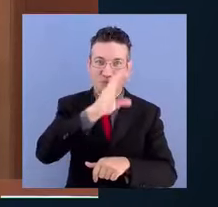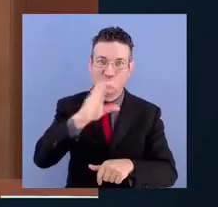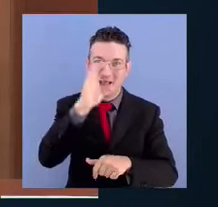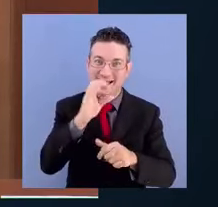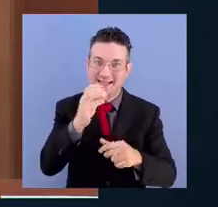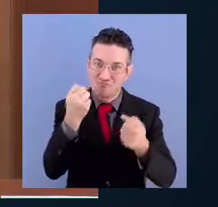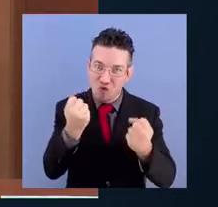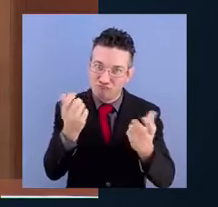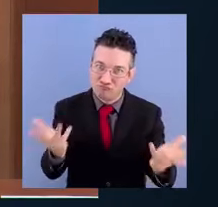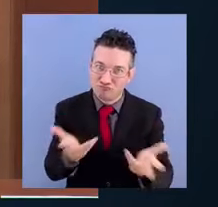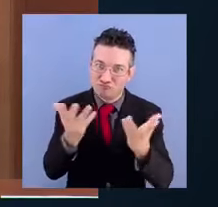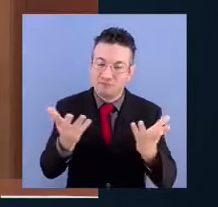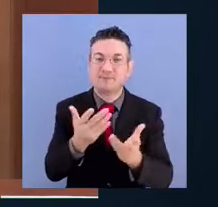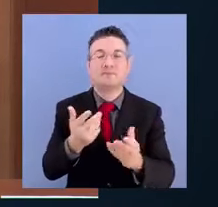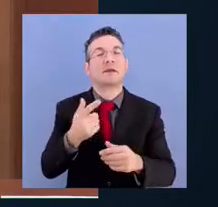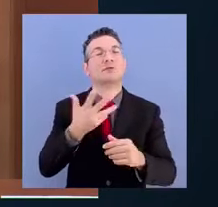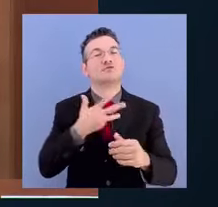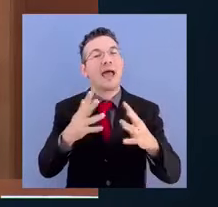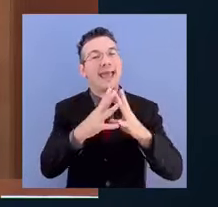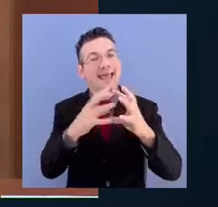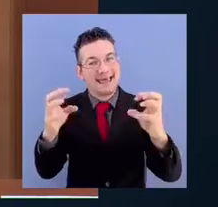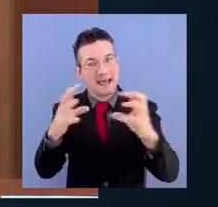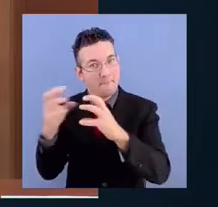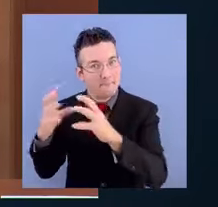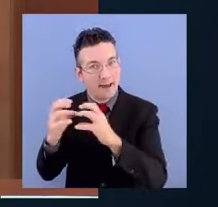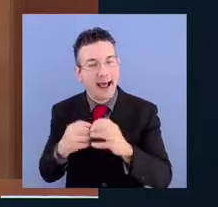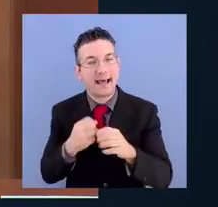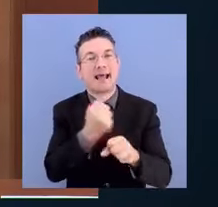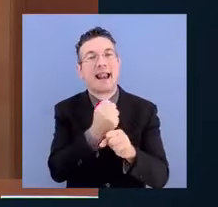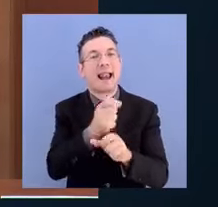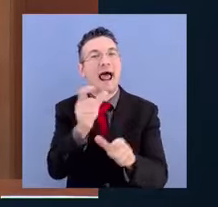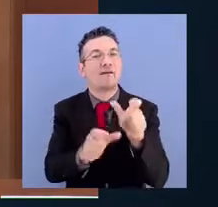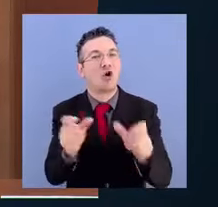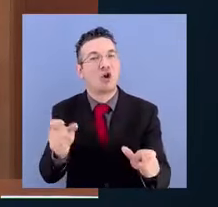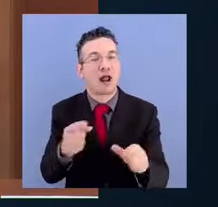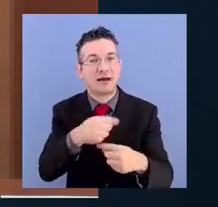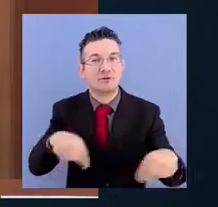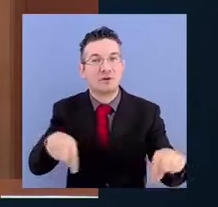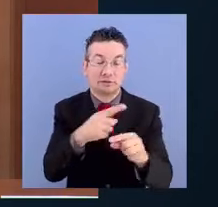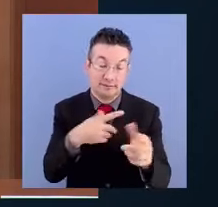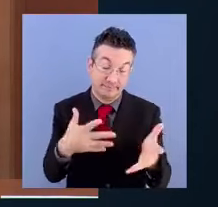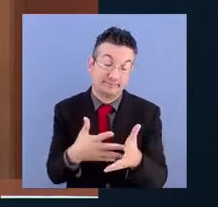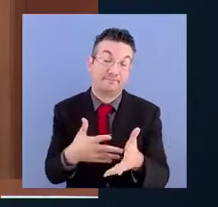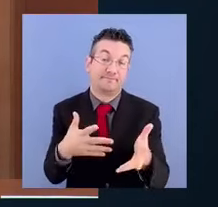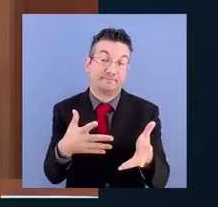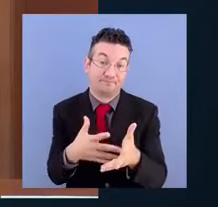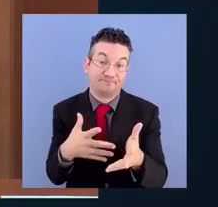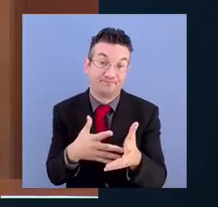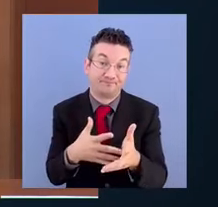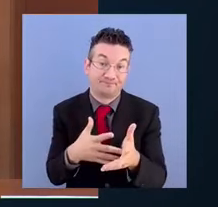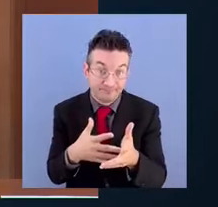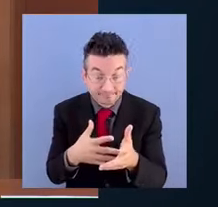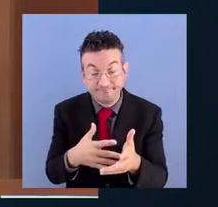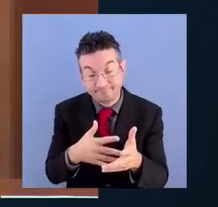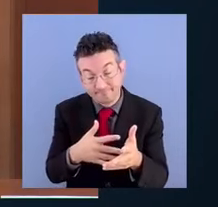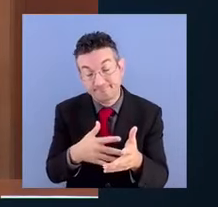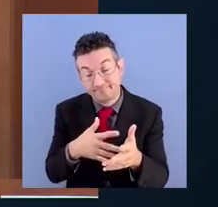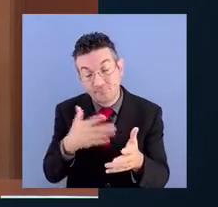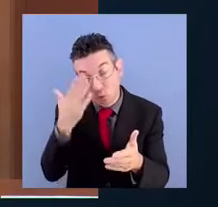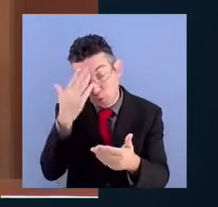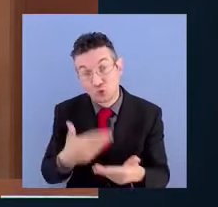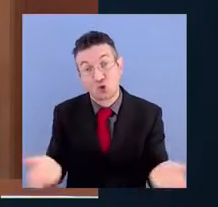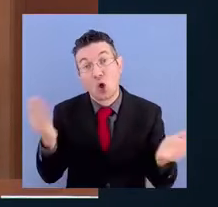assistenza a imprese e lavoratori che in questo momento sono ambedue in grossa difficoltà e purtroppo lo saranno ancora di più quando